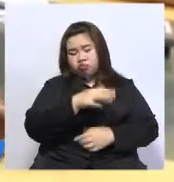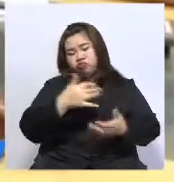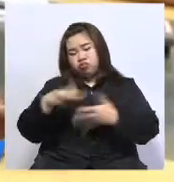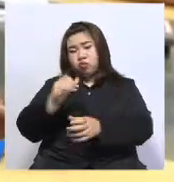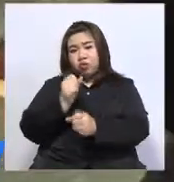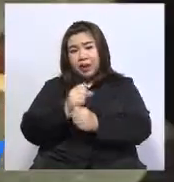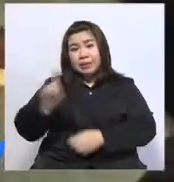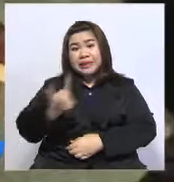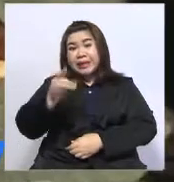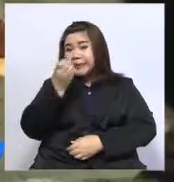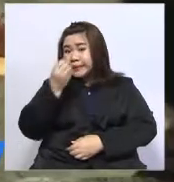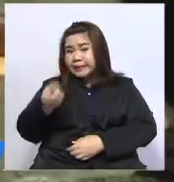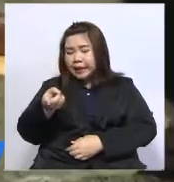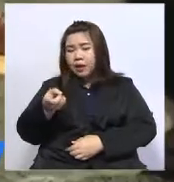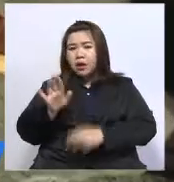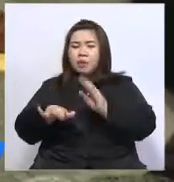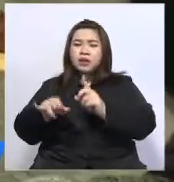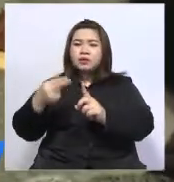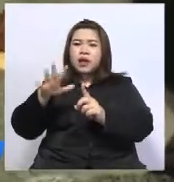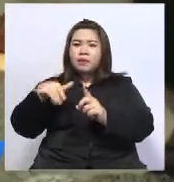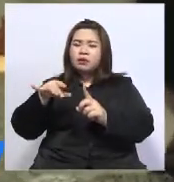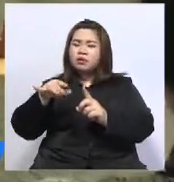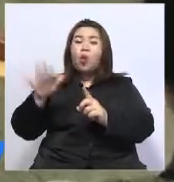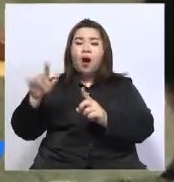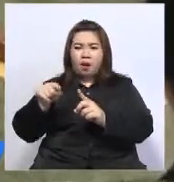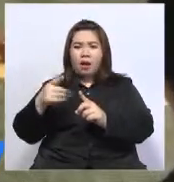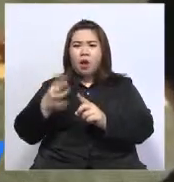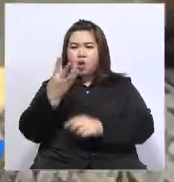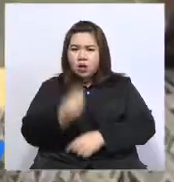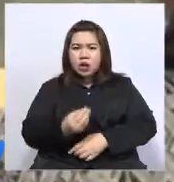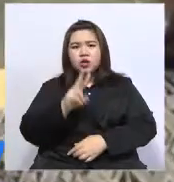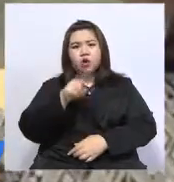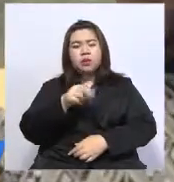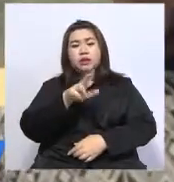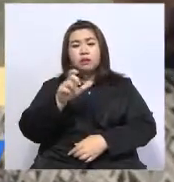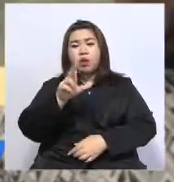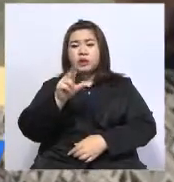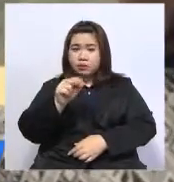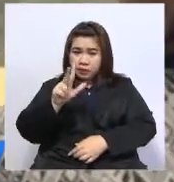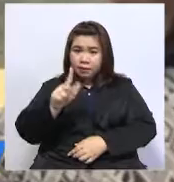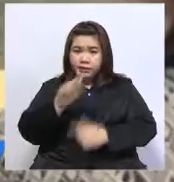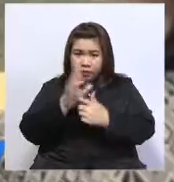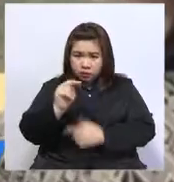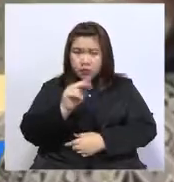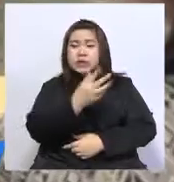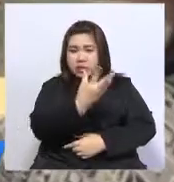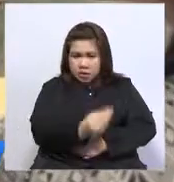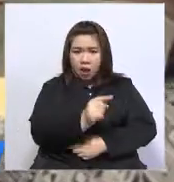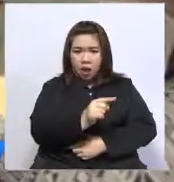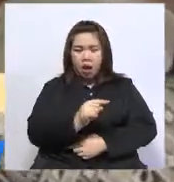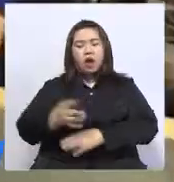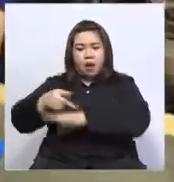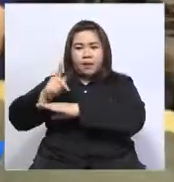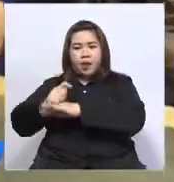ตว์ 15,482 ตันเหลืออีกประมาณ 2,333 ตันนะครับในจำนวนนี้ประธานอค